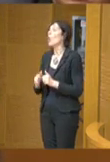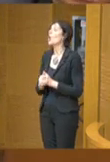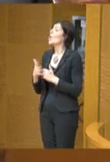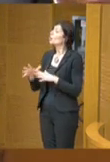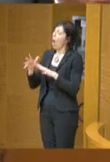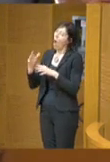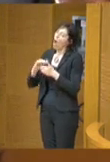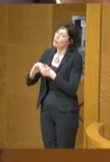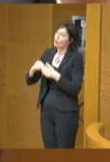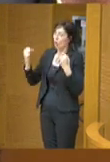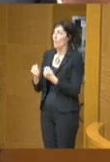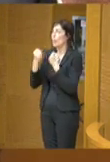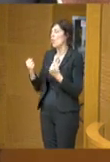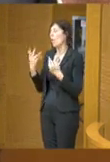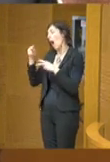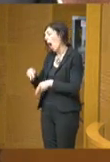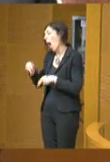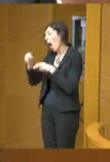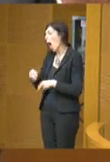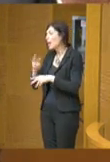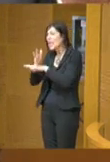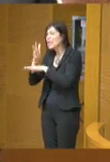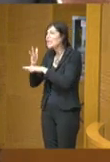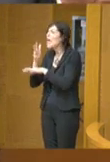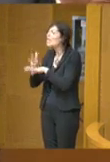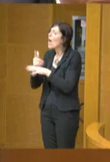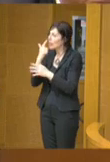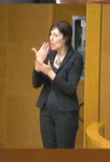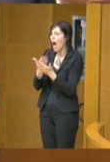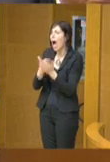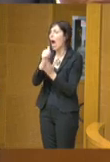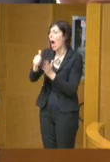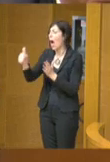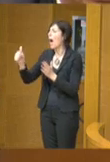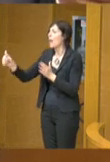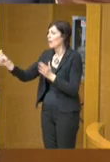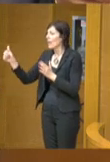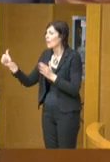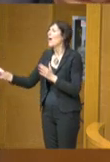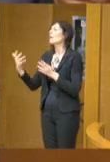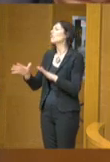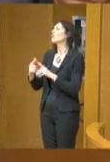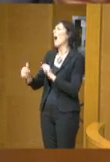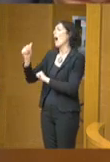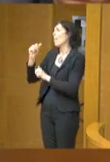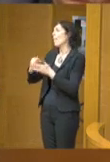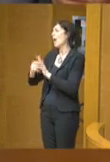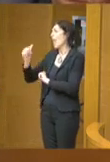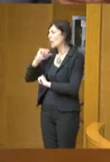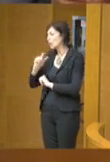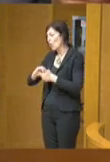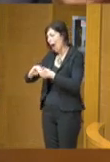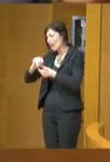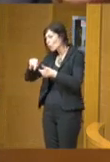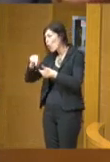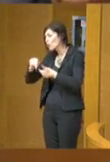una serie di interventi su misura per ogni fascia di età scolastica. Dal mese di febbraio dell'anno scorso l'associazione ha lanciato